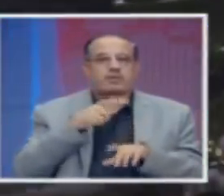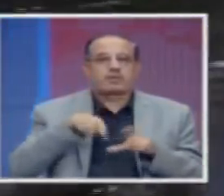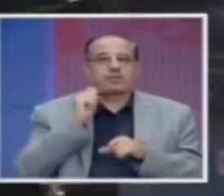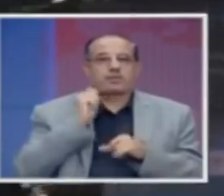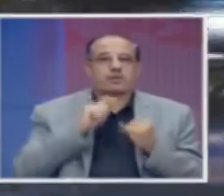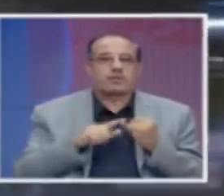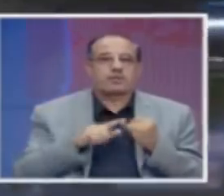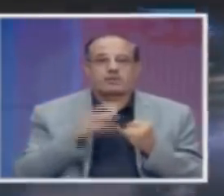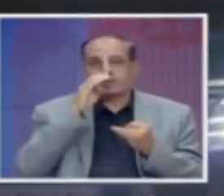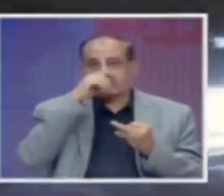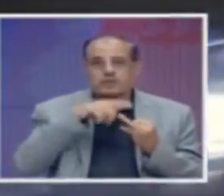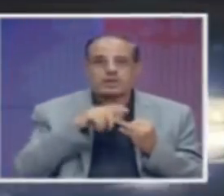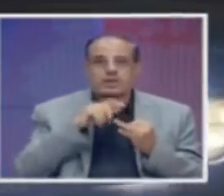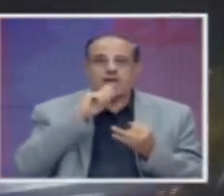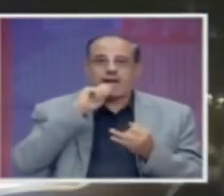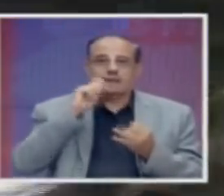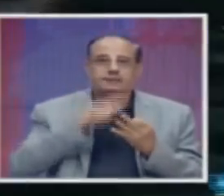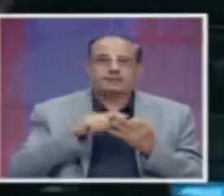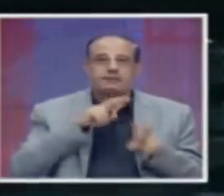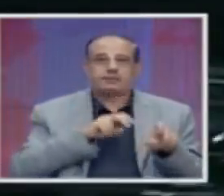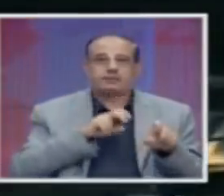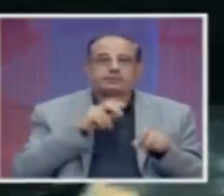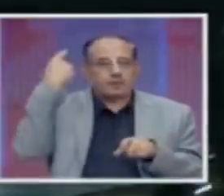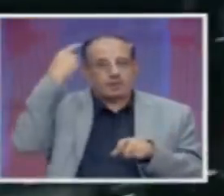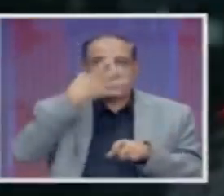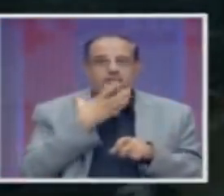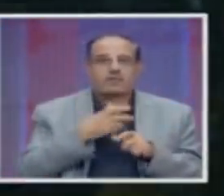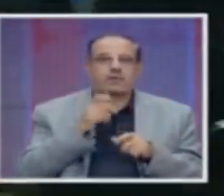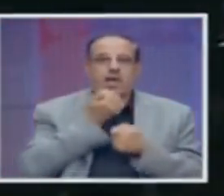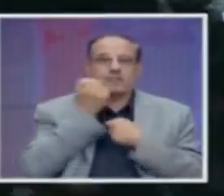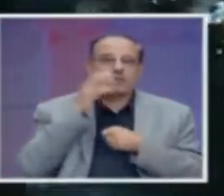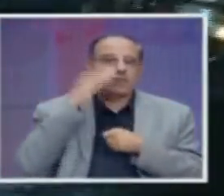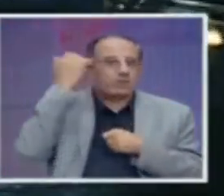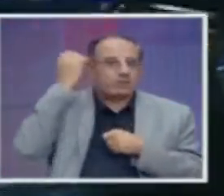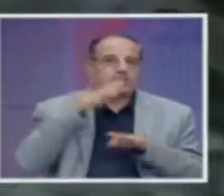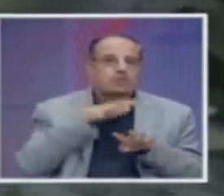مديريات أمن الجيزة ودمياط والشرقية وكفر الشيخ، المنيا